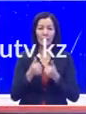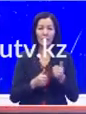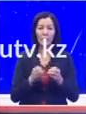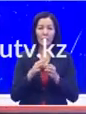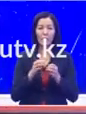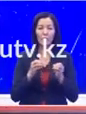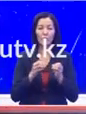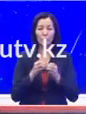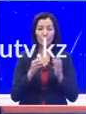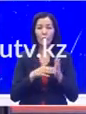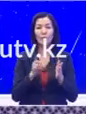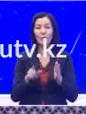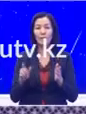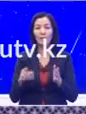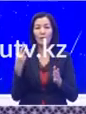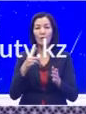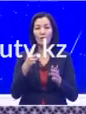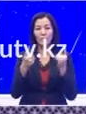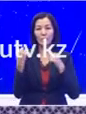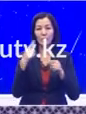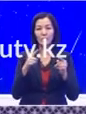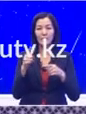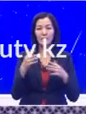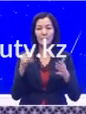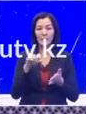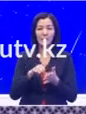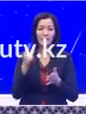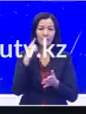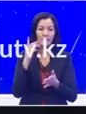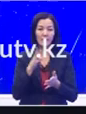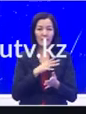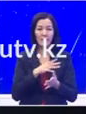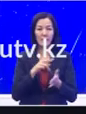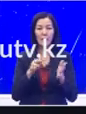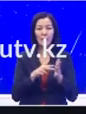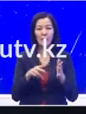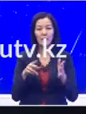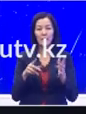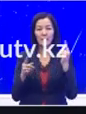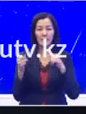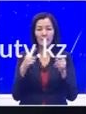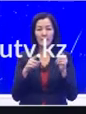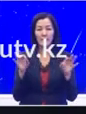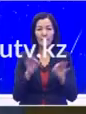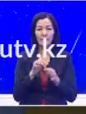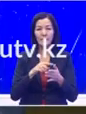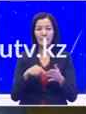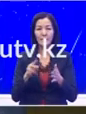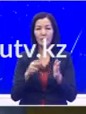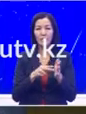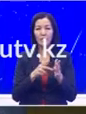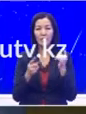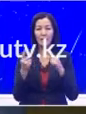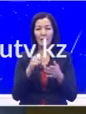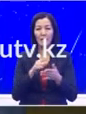19 композитордың 31 шығармасы қатысып тыңдалды. Нәтижесінде 7 композитор және 7 ақын марапатқа ұсынылды. Күніне